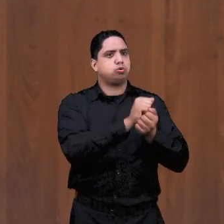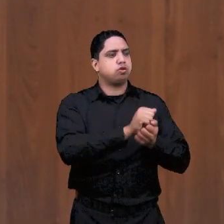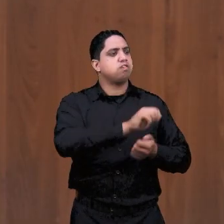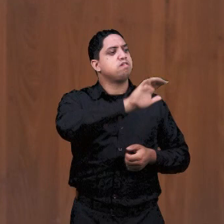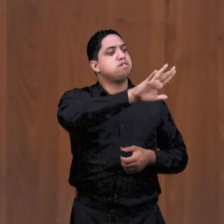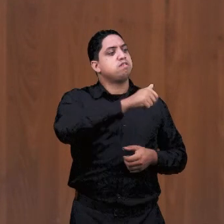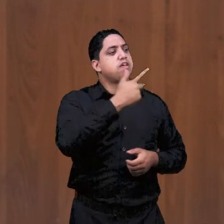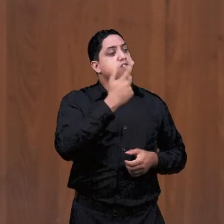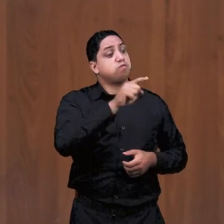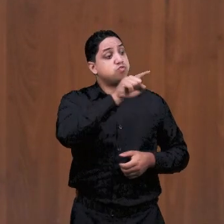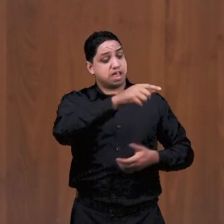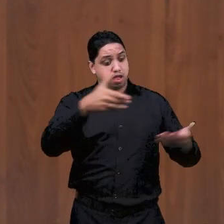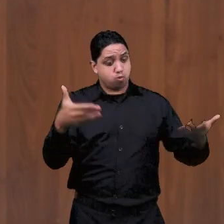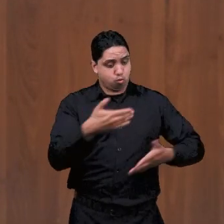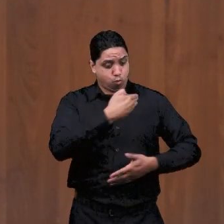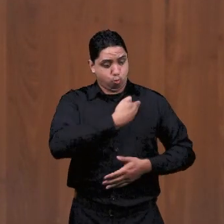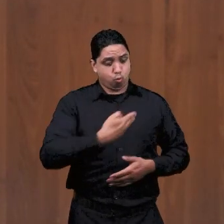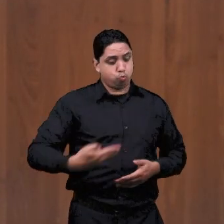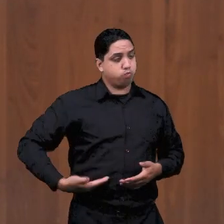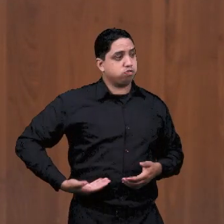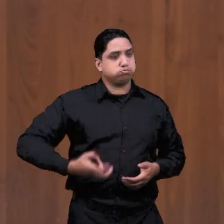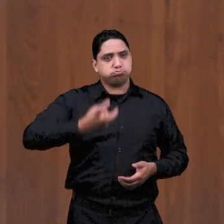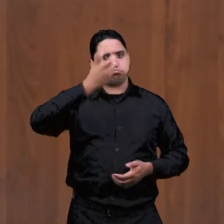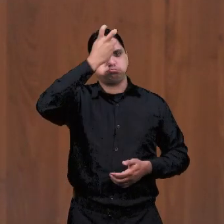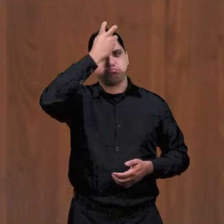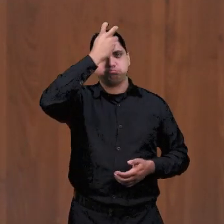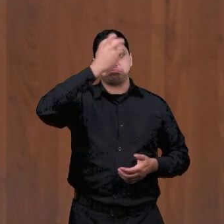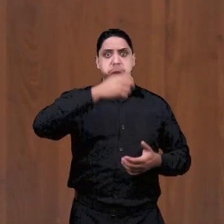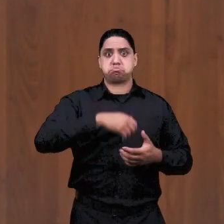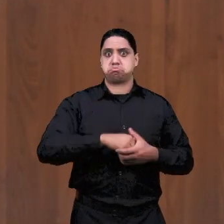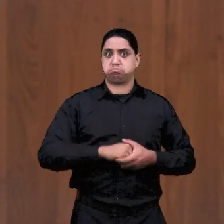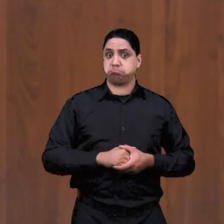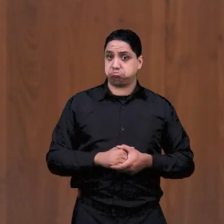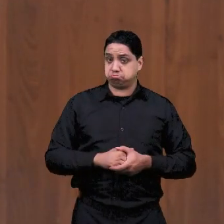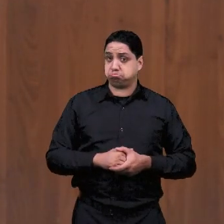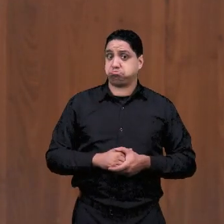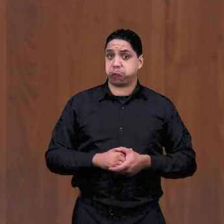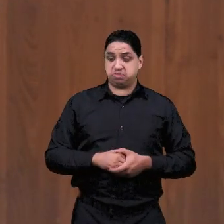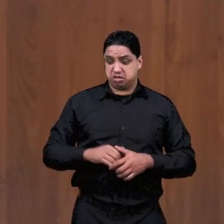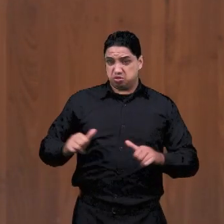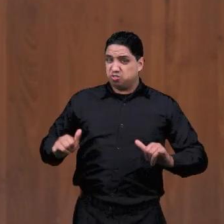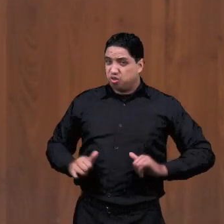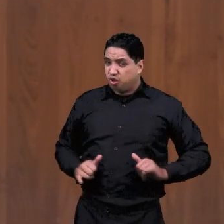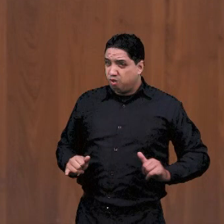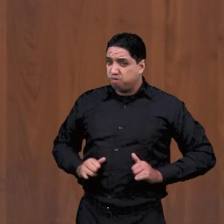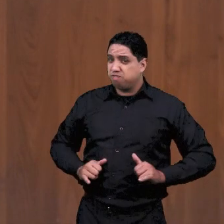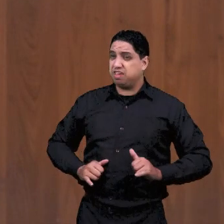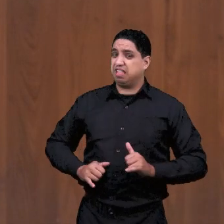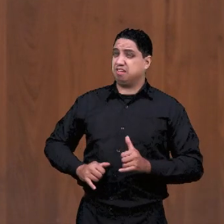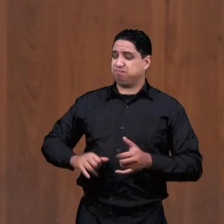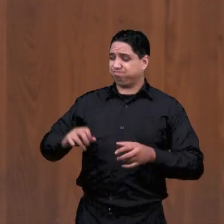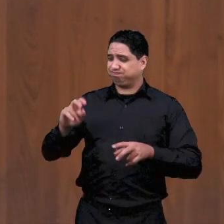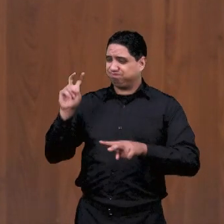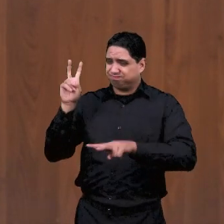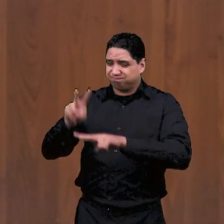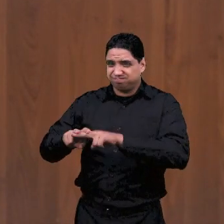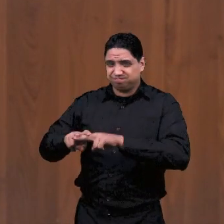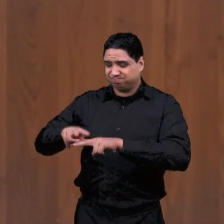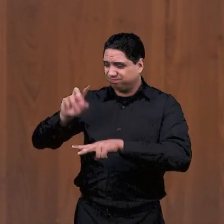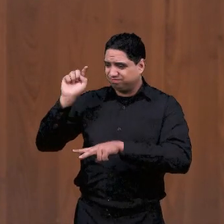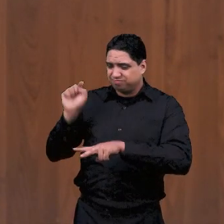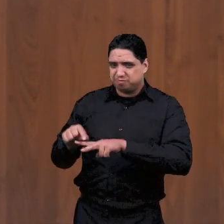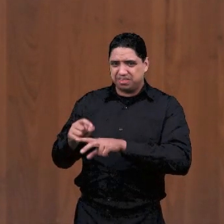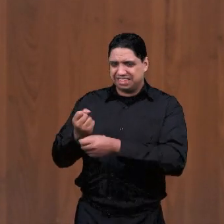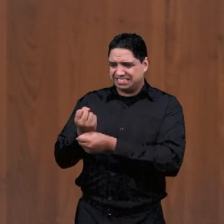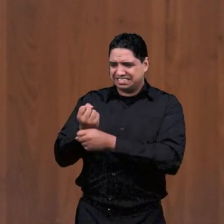Il l'a nommé gouverneur d'Égypte. Voyez que Joseph, il a souffert, il a été injustifié,